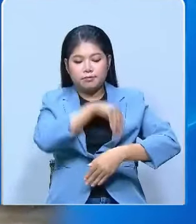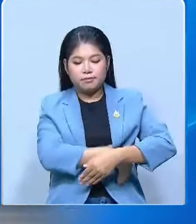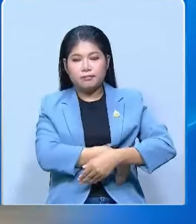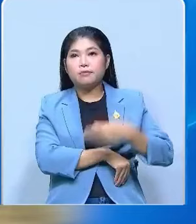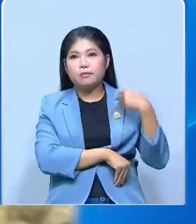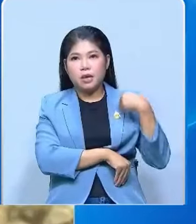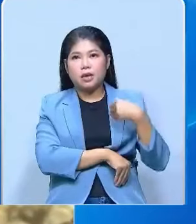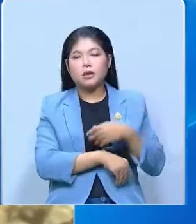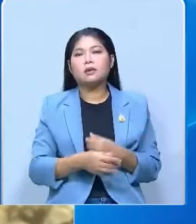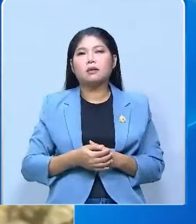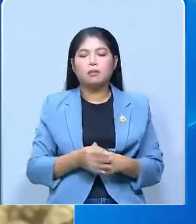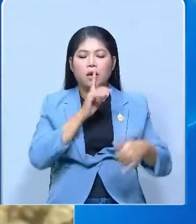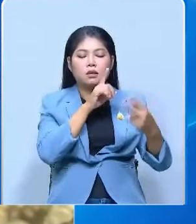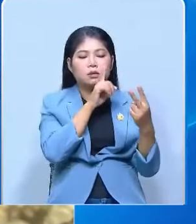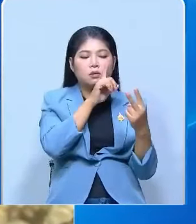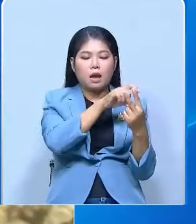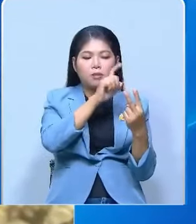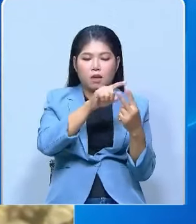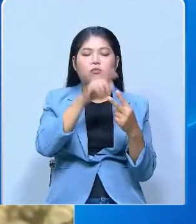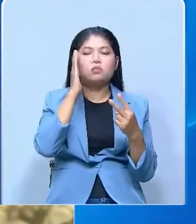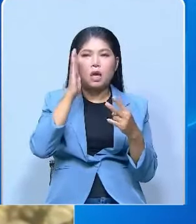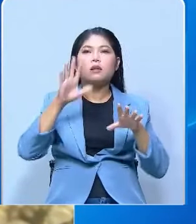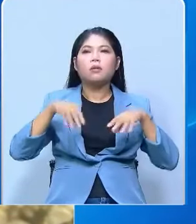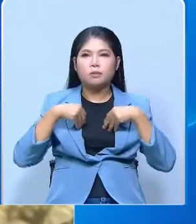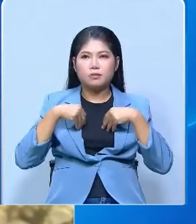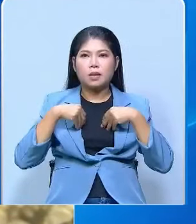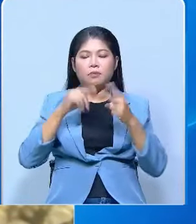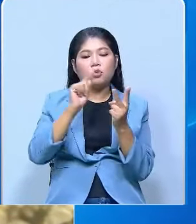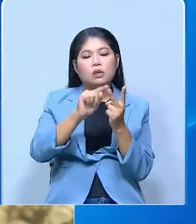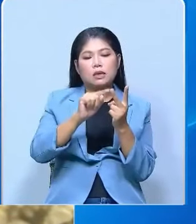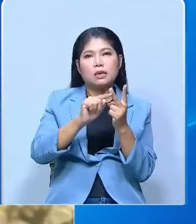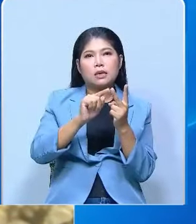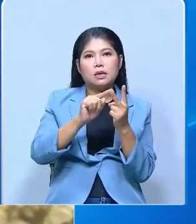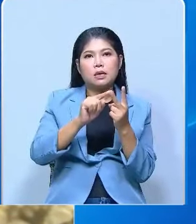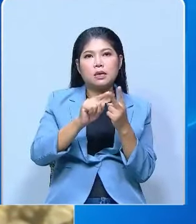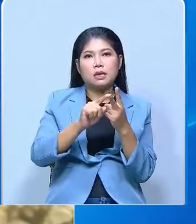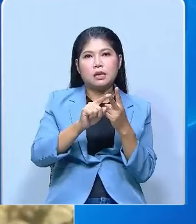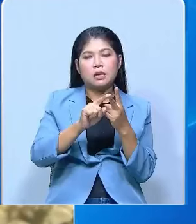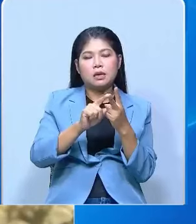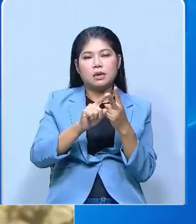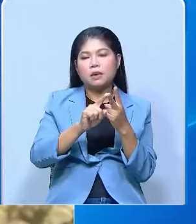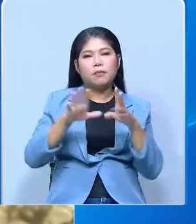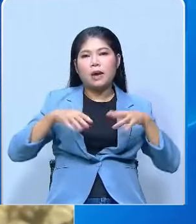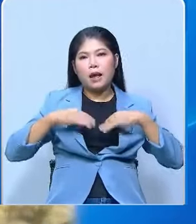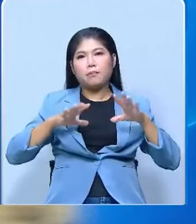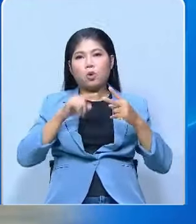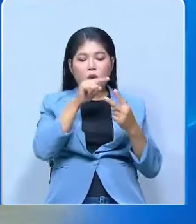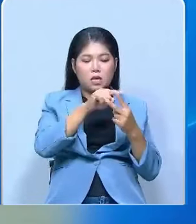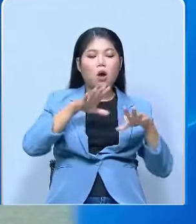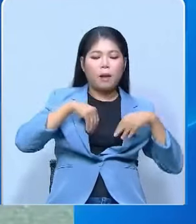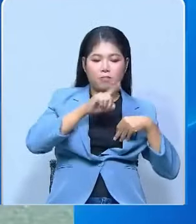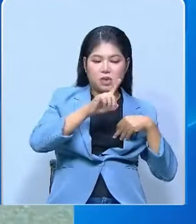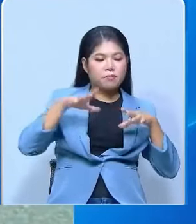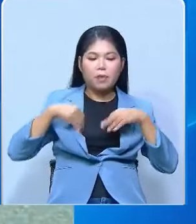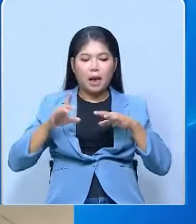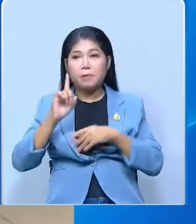ซึ่งผลการสอบปากคำในเจิ้งหงเนี่ยให้การรับสารภาพเลยแต่อีกคนนึงก็คือนายจางจินเนี่ยให้การปฏิเสธอยู่นะ ผลการสอบป